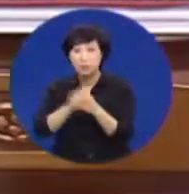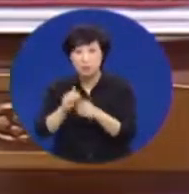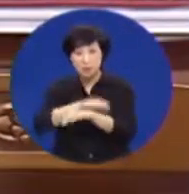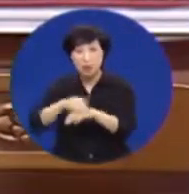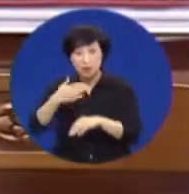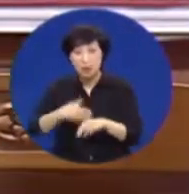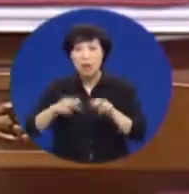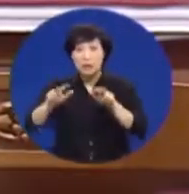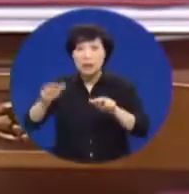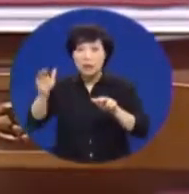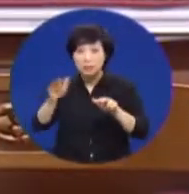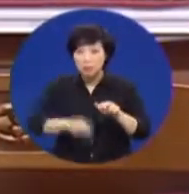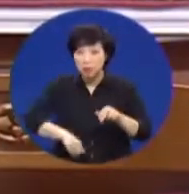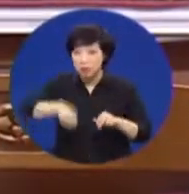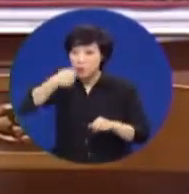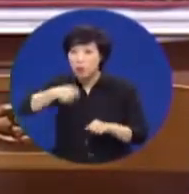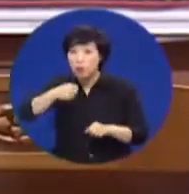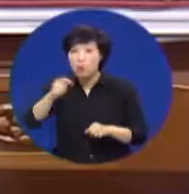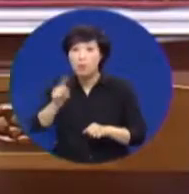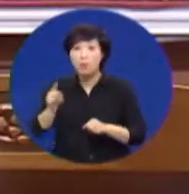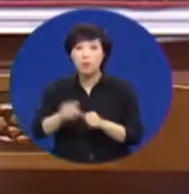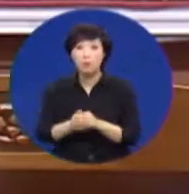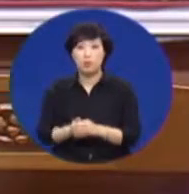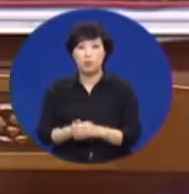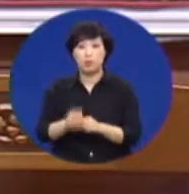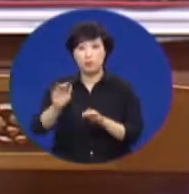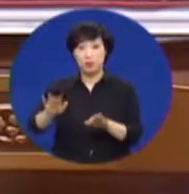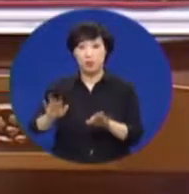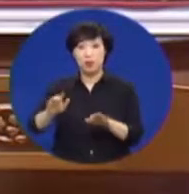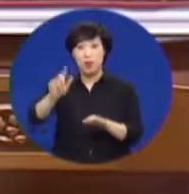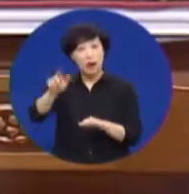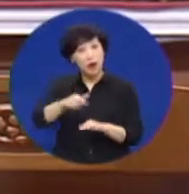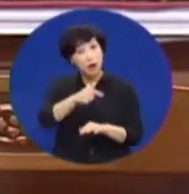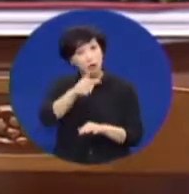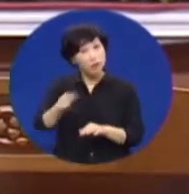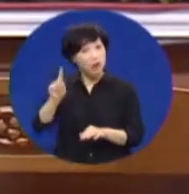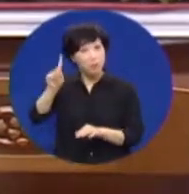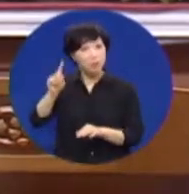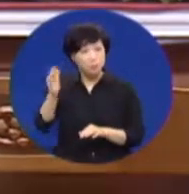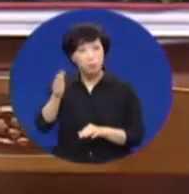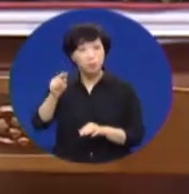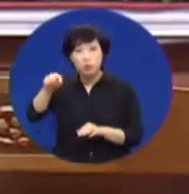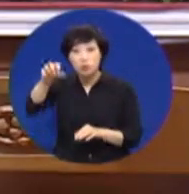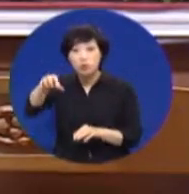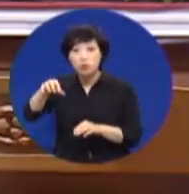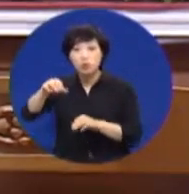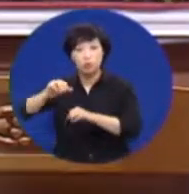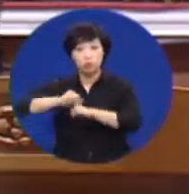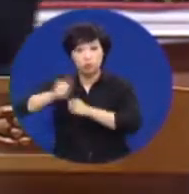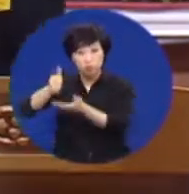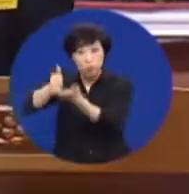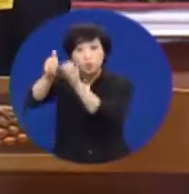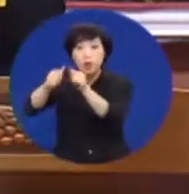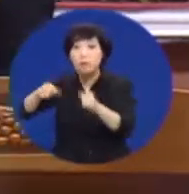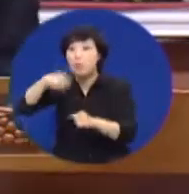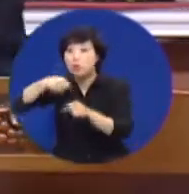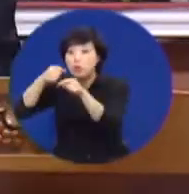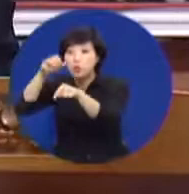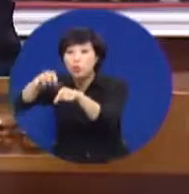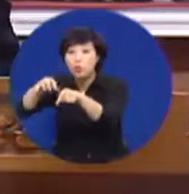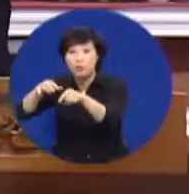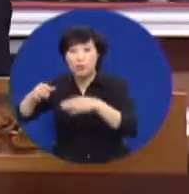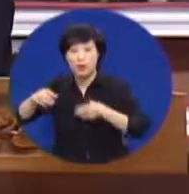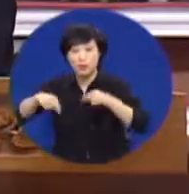이제부터 식사를 하루에 한 번쯤은 여기 와서 해라.